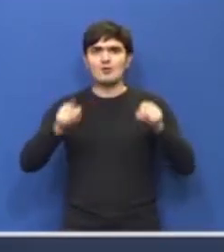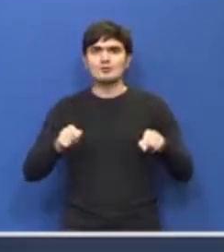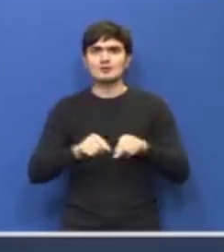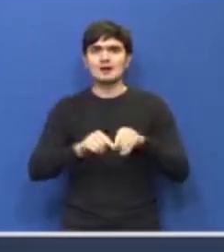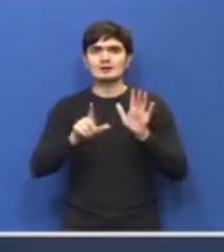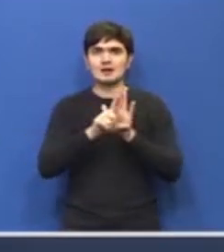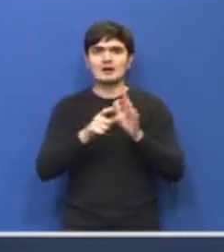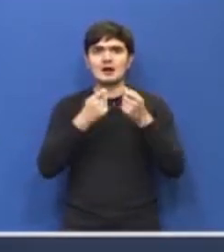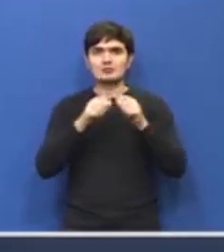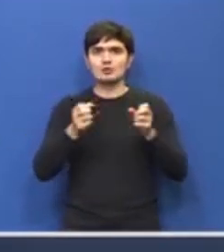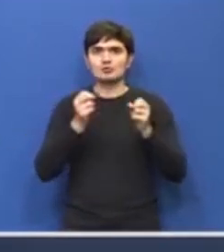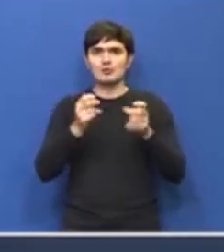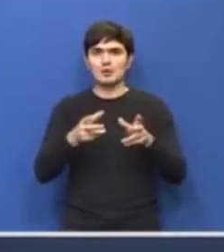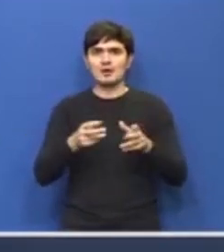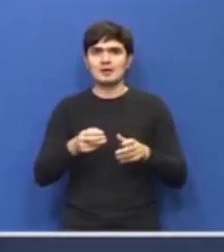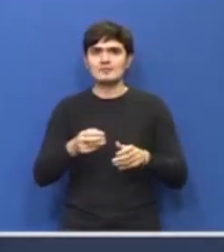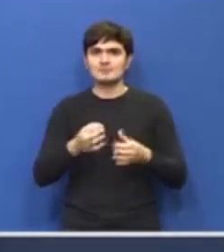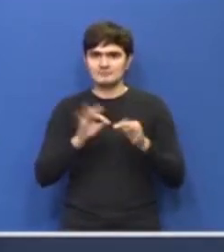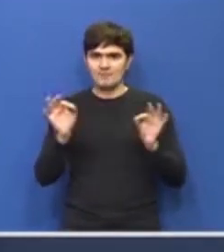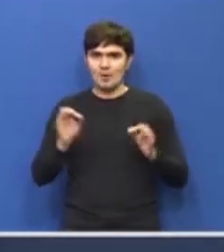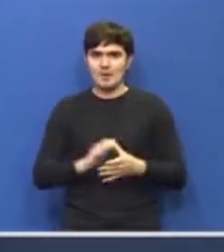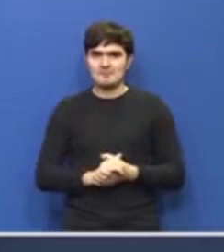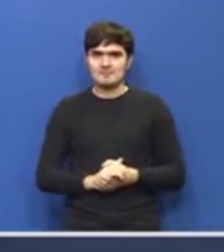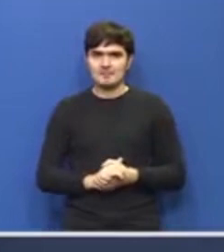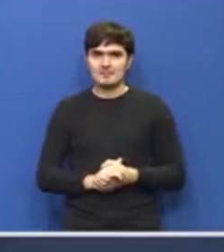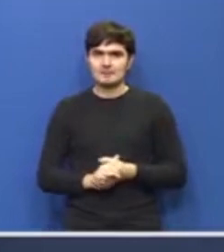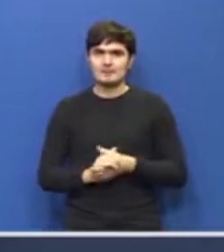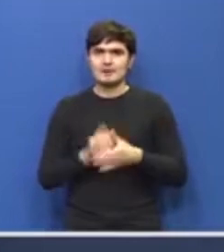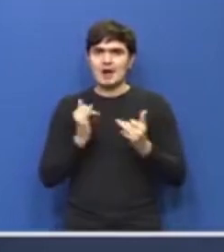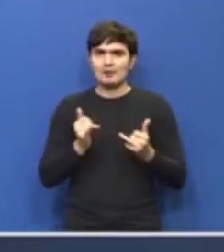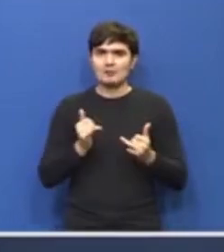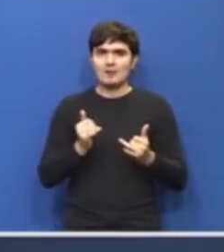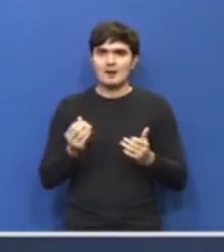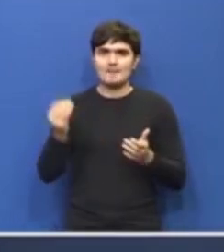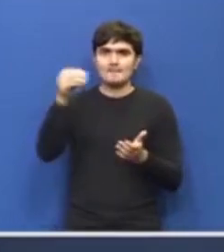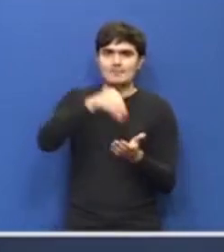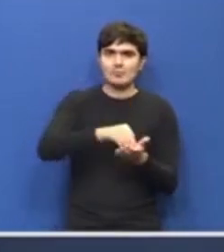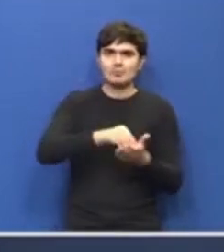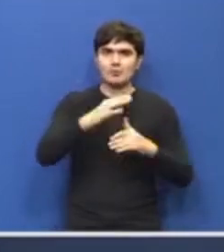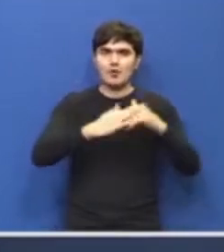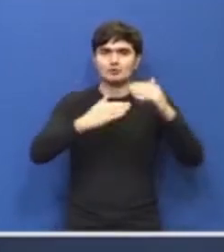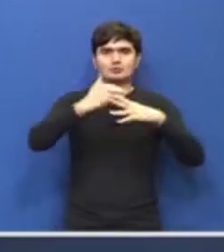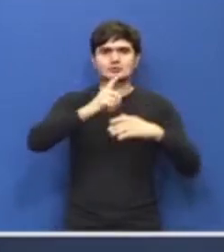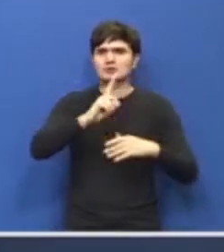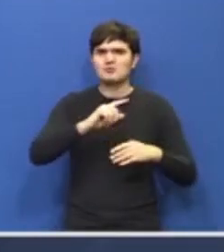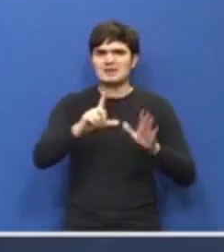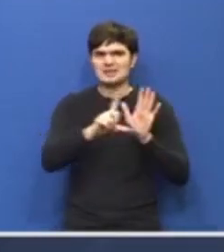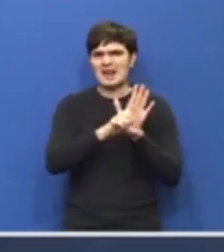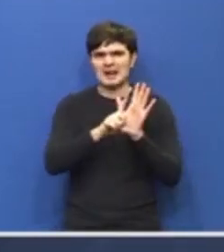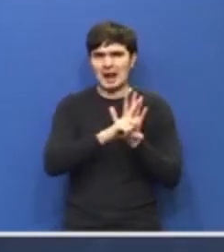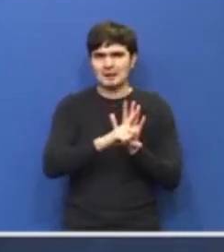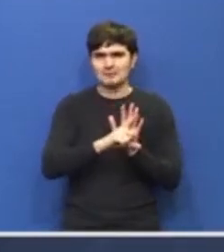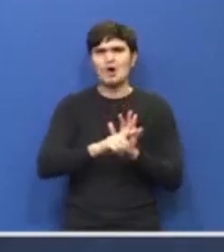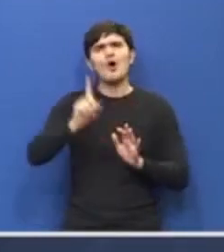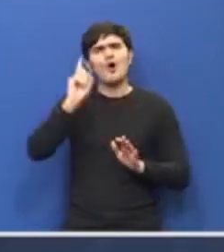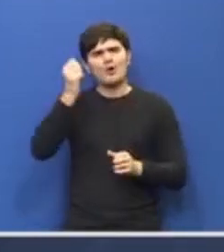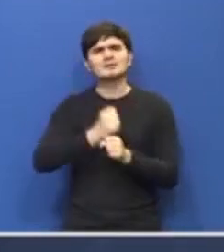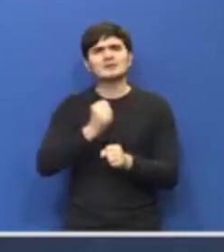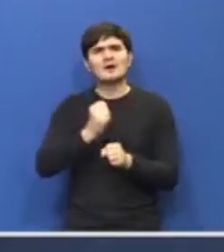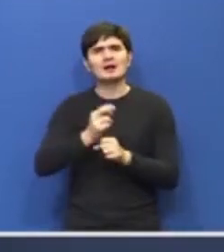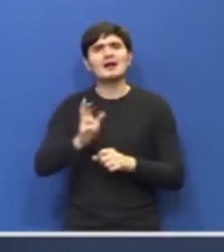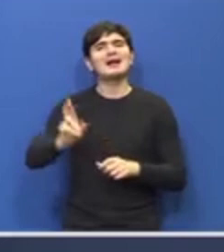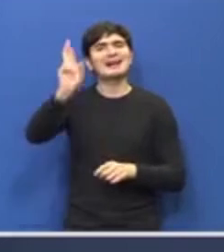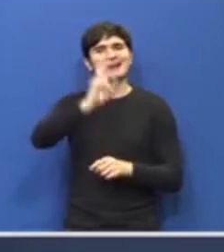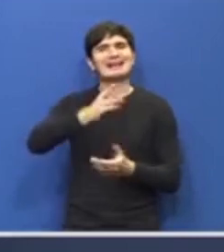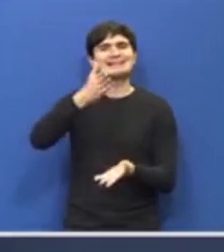cu totul la vedere? În momentul de față, plasarea celor construcții este ilegală și se va face